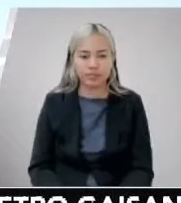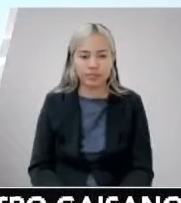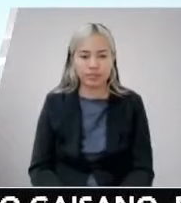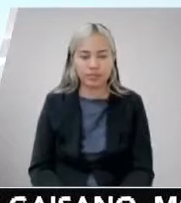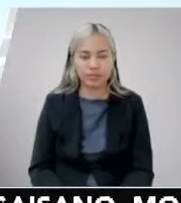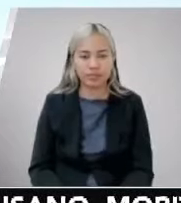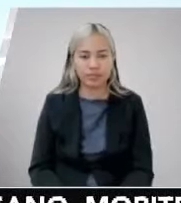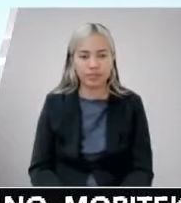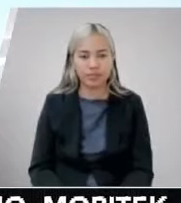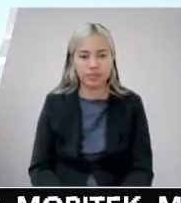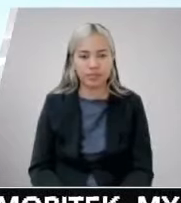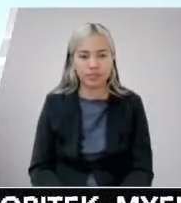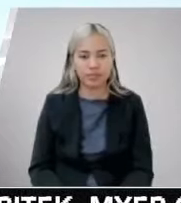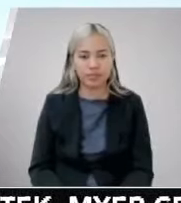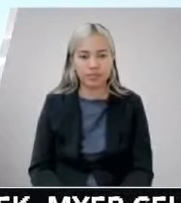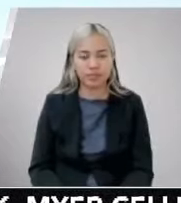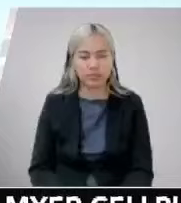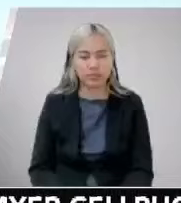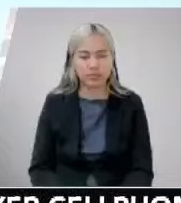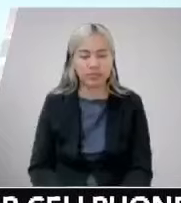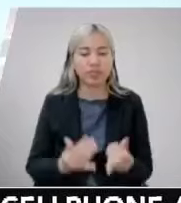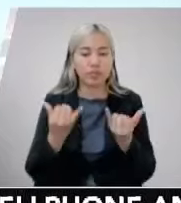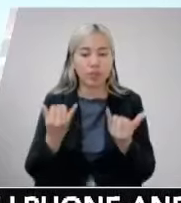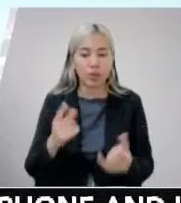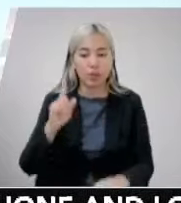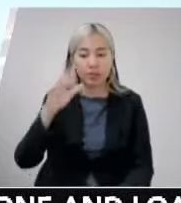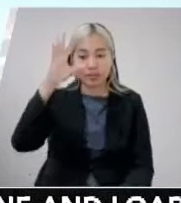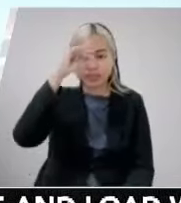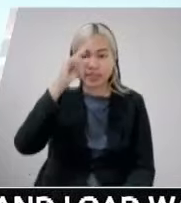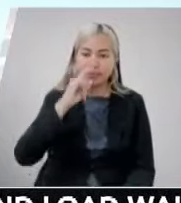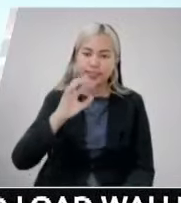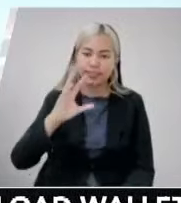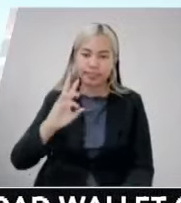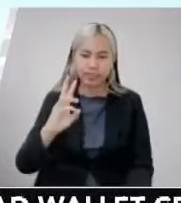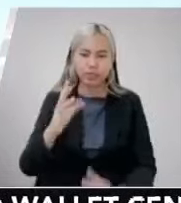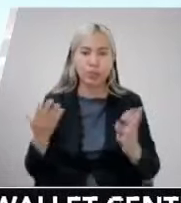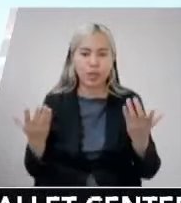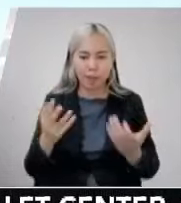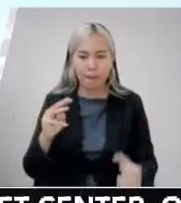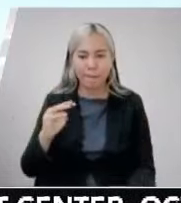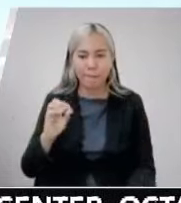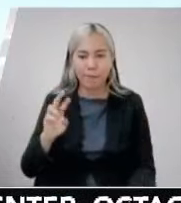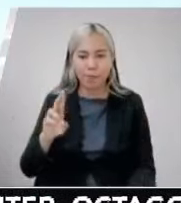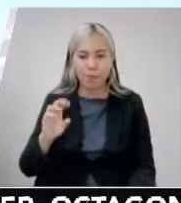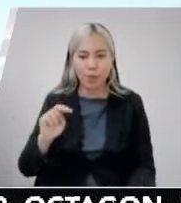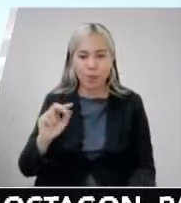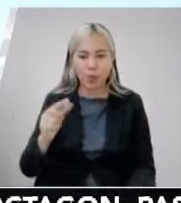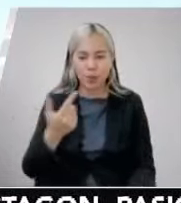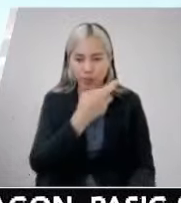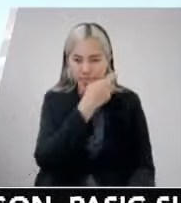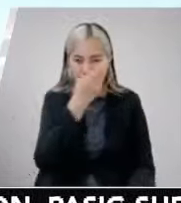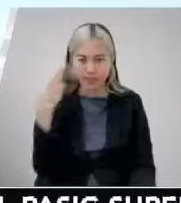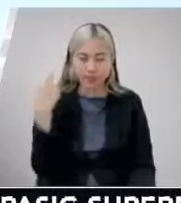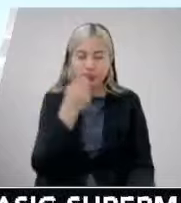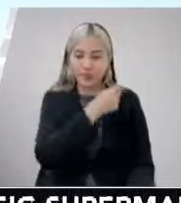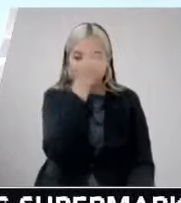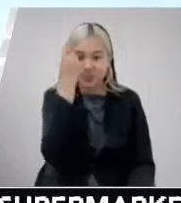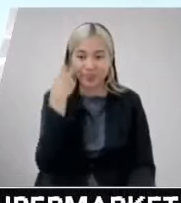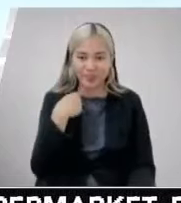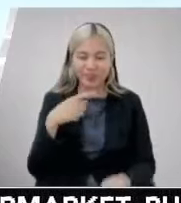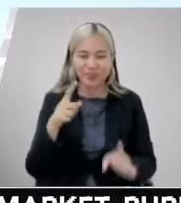Bida po natin ngayon ang isang lalaking 6 na taong gulang sa Morong Rizal. Sa kanya kasing pagtatapos, handog ang nakuhang certificate sa